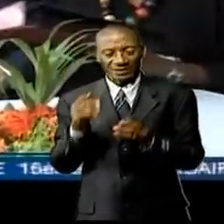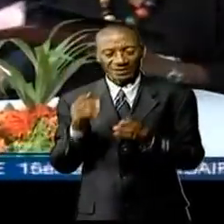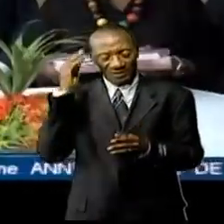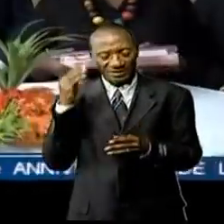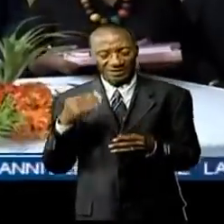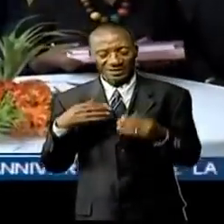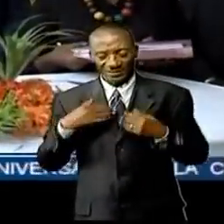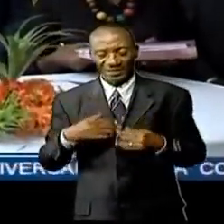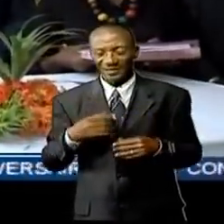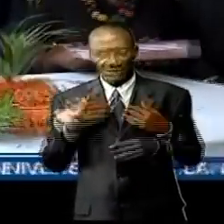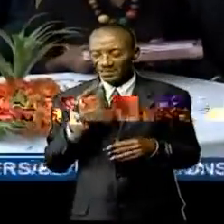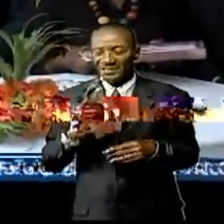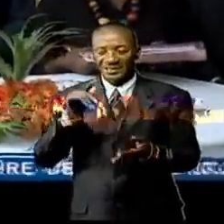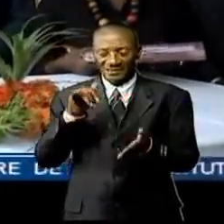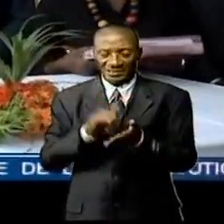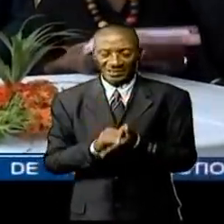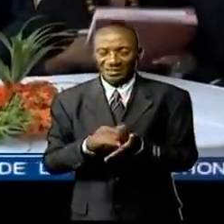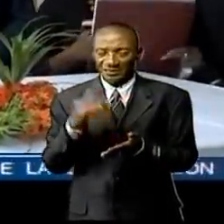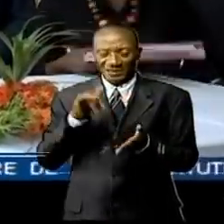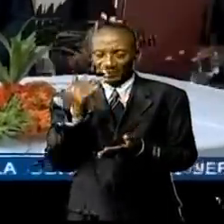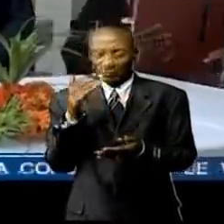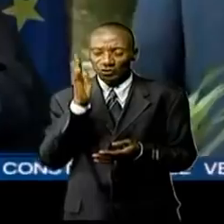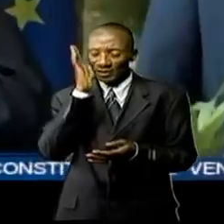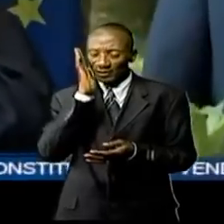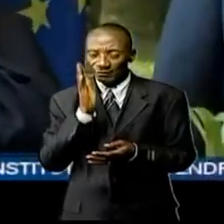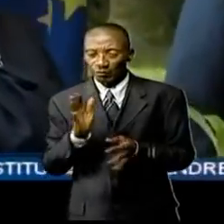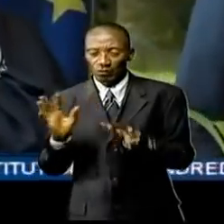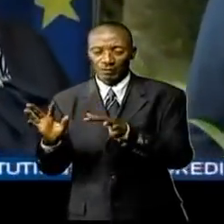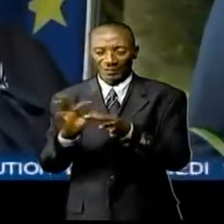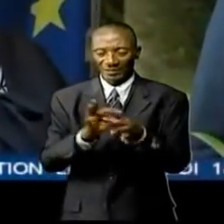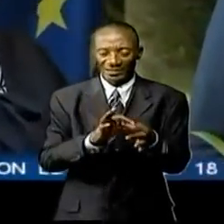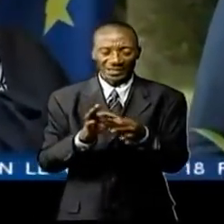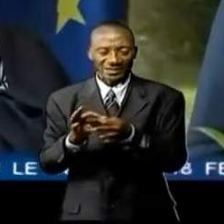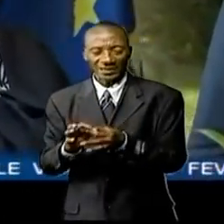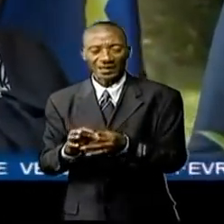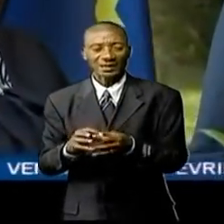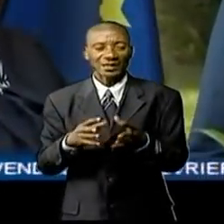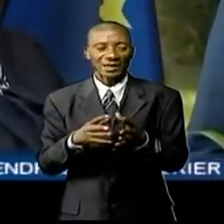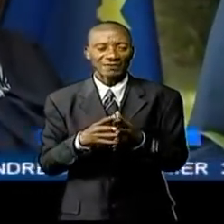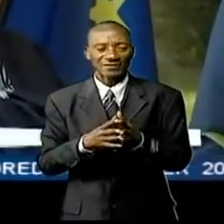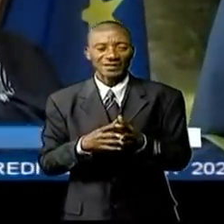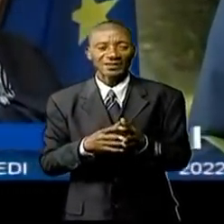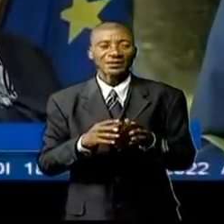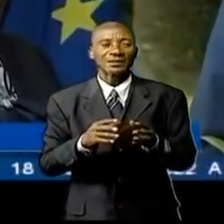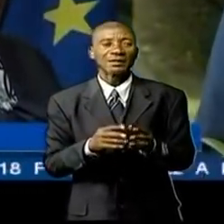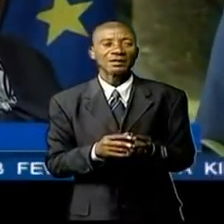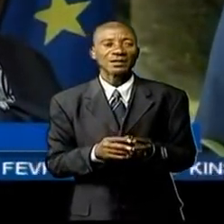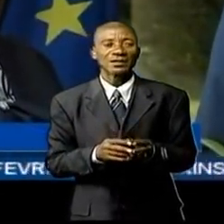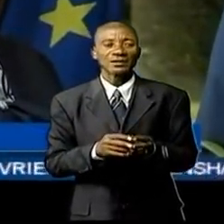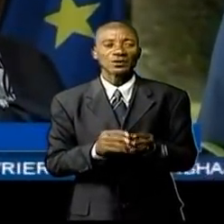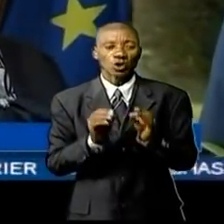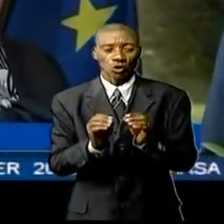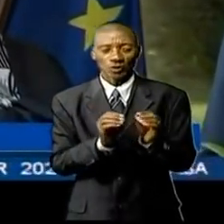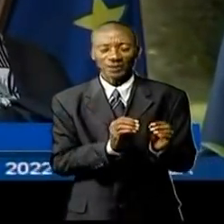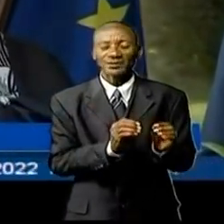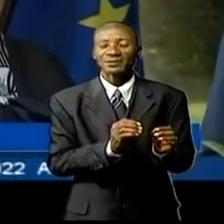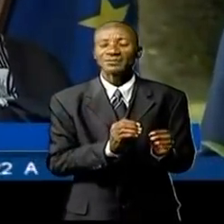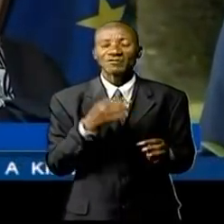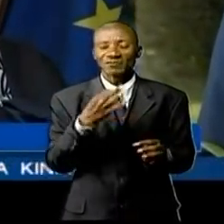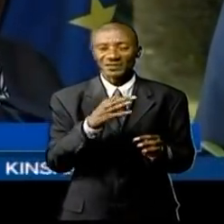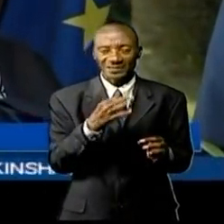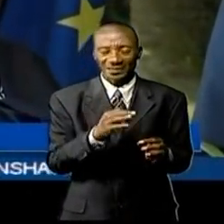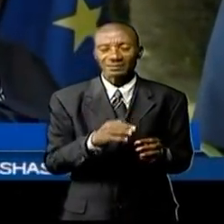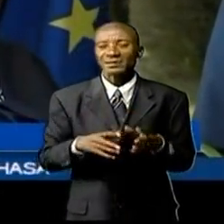dans les secteurs de la santé. Quand on a un partenaire qui vient en appui dans une de nos structures, c'est